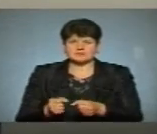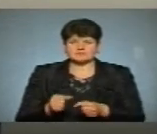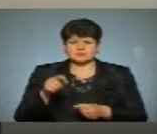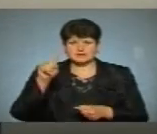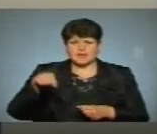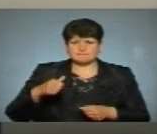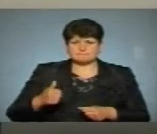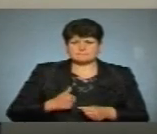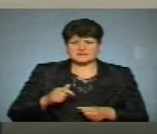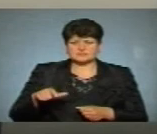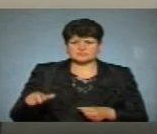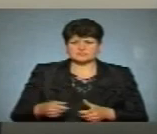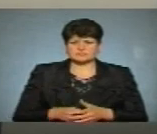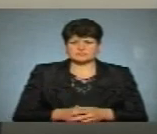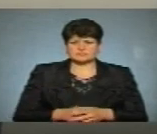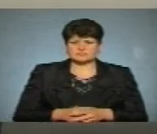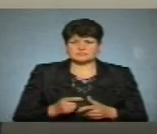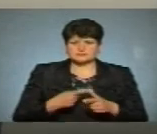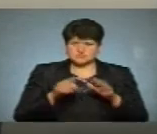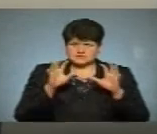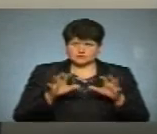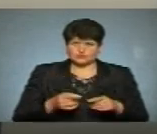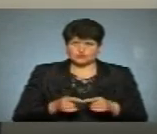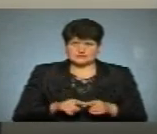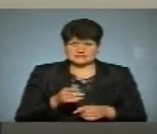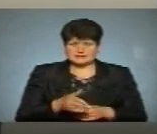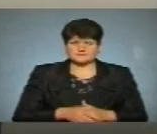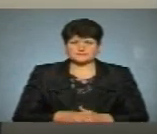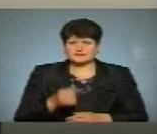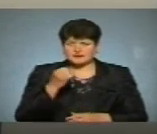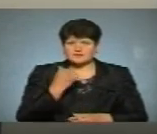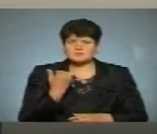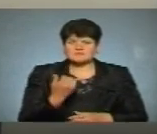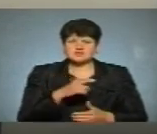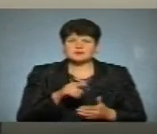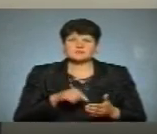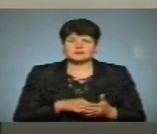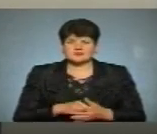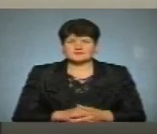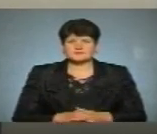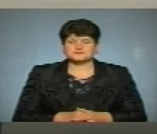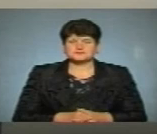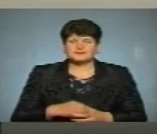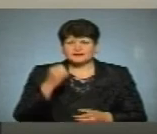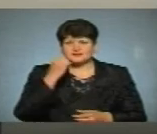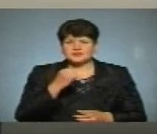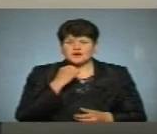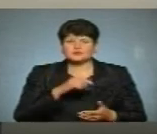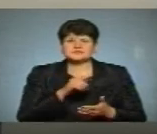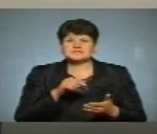призовників? Чи законно це? Дякуємо за ваше запитання. Я дякую за питання.